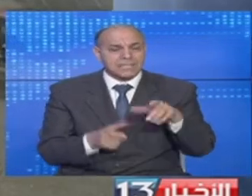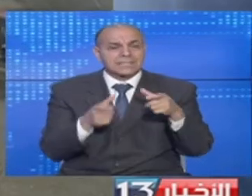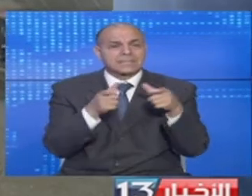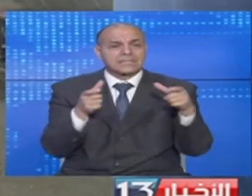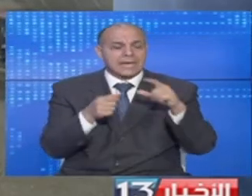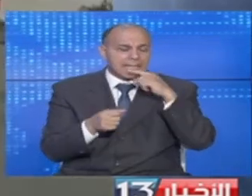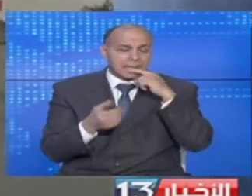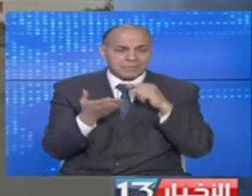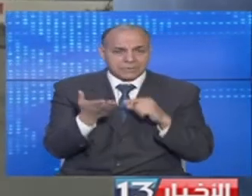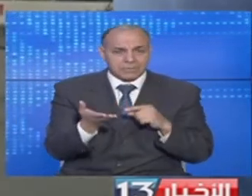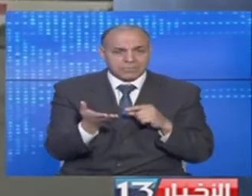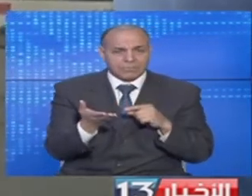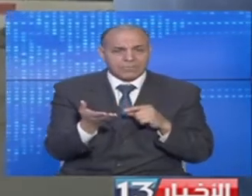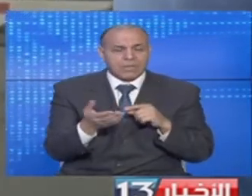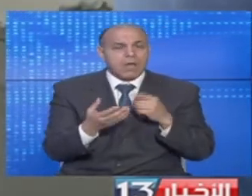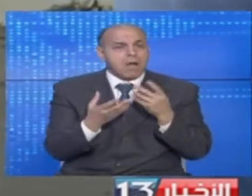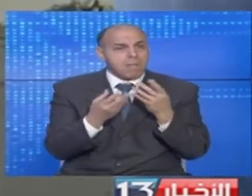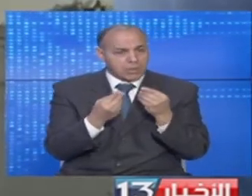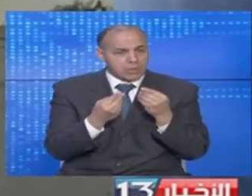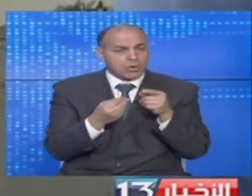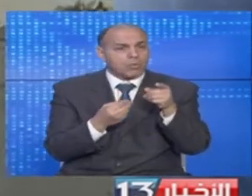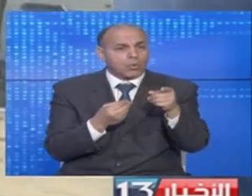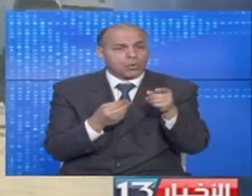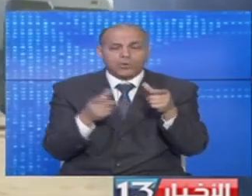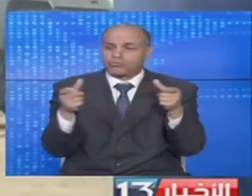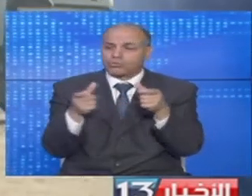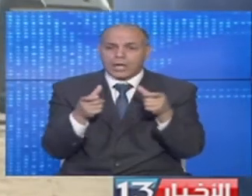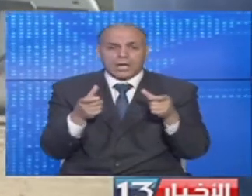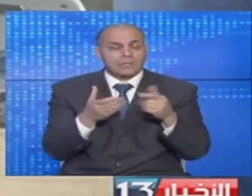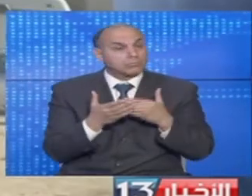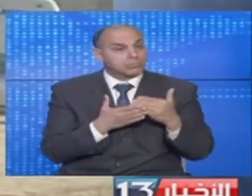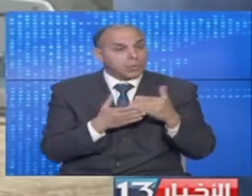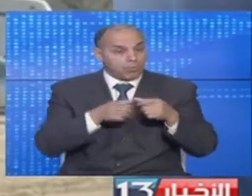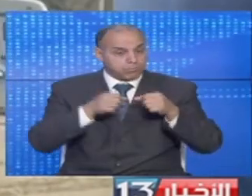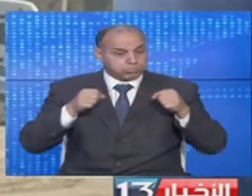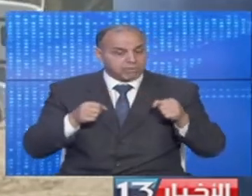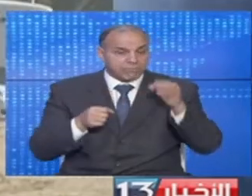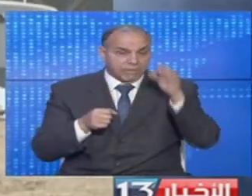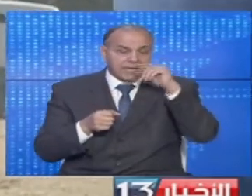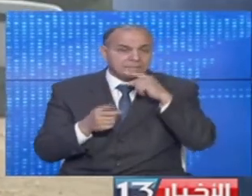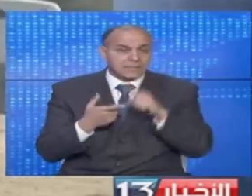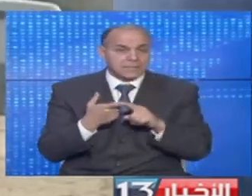الصناعية بجابس تضم عدد ملحوظ من المؤسسات الصناعية الكبرى